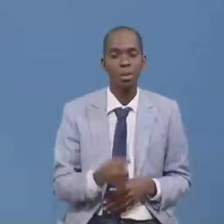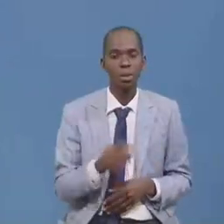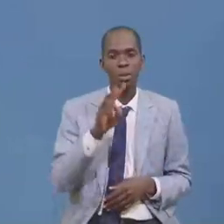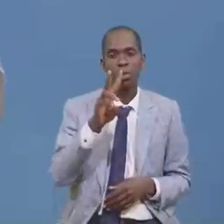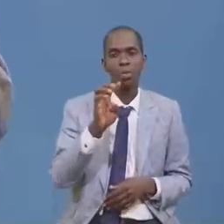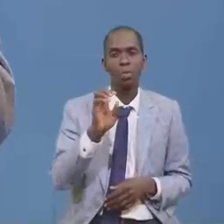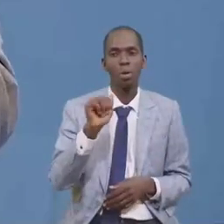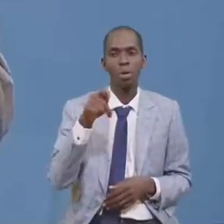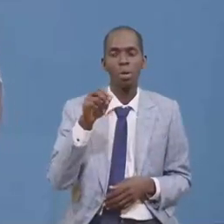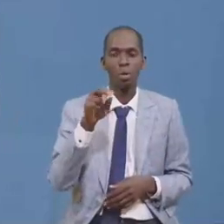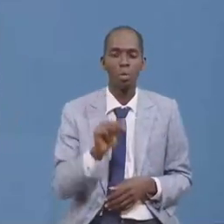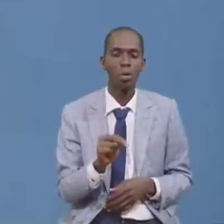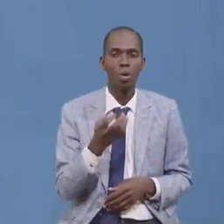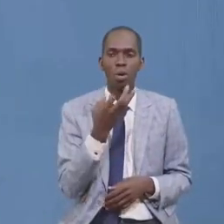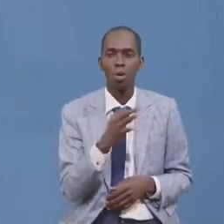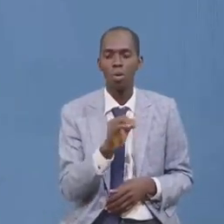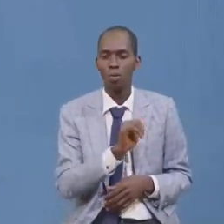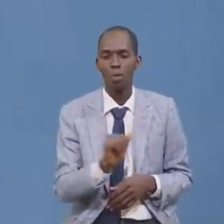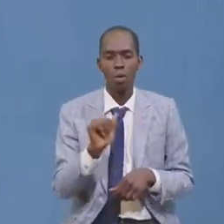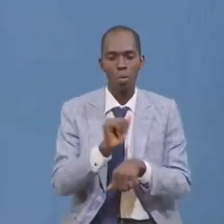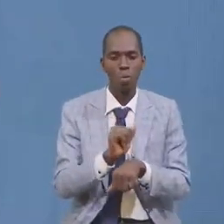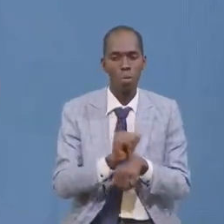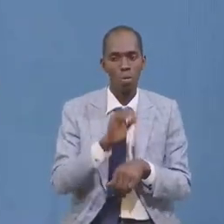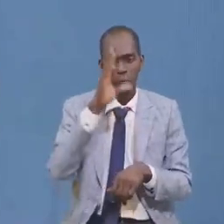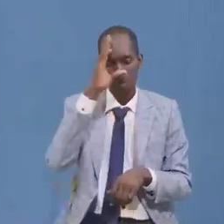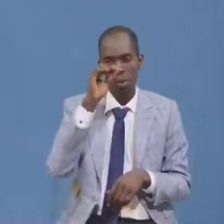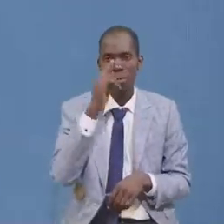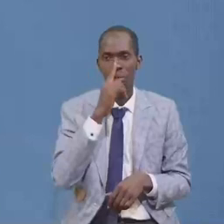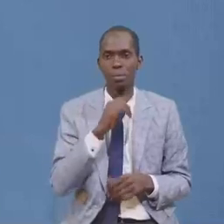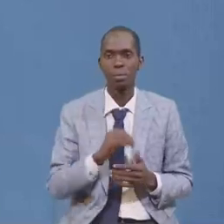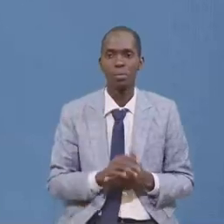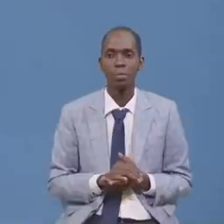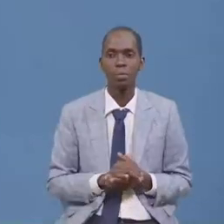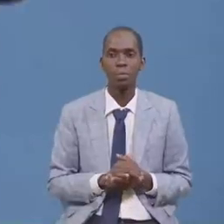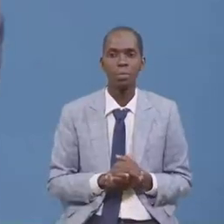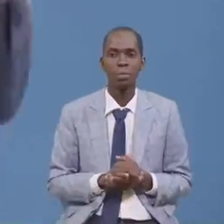Il nous donne donc l'arme de la sentinelle.